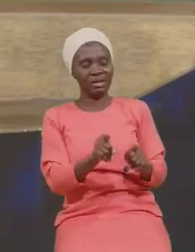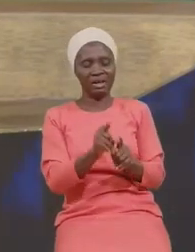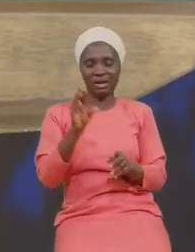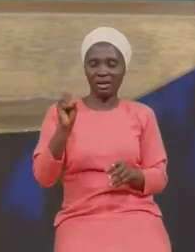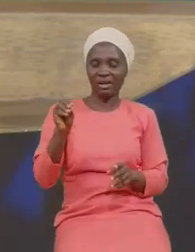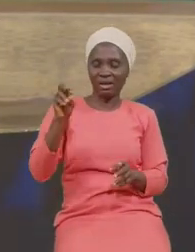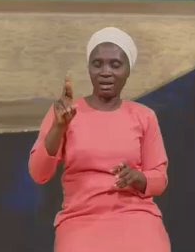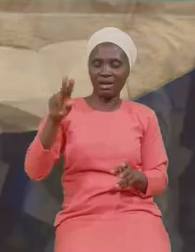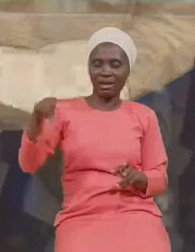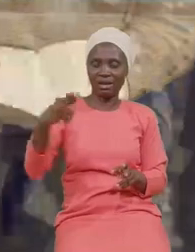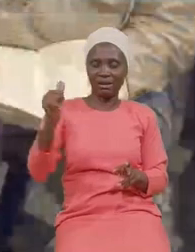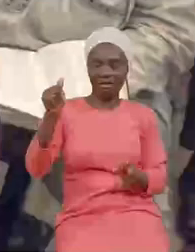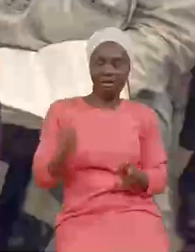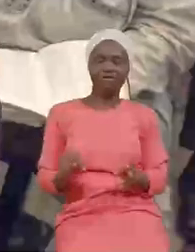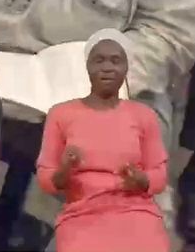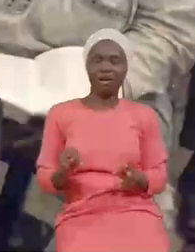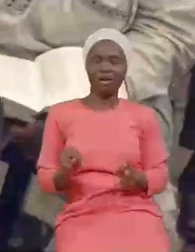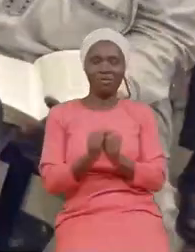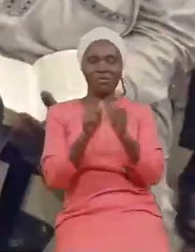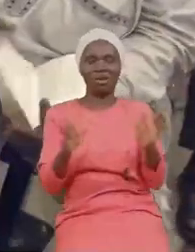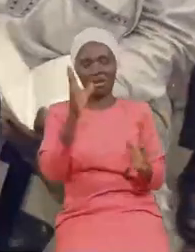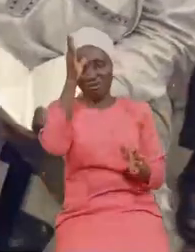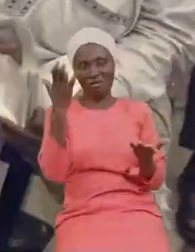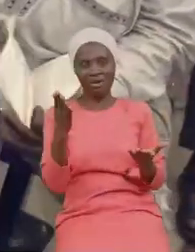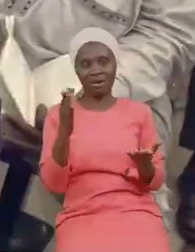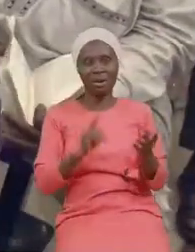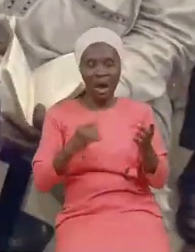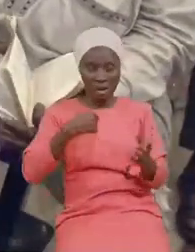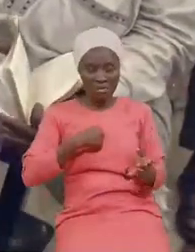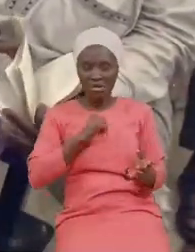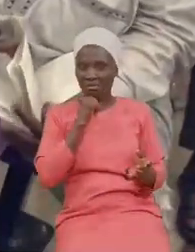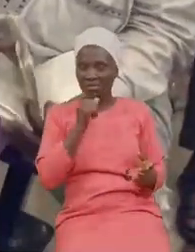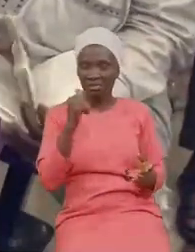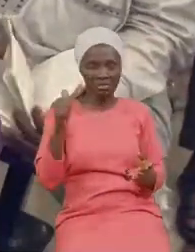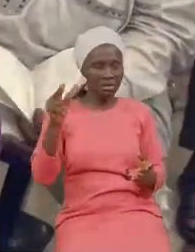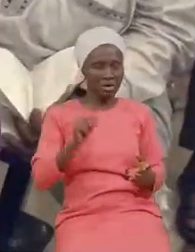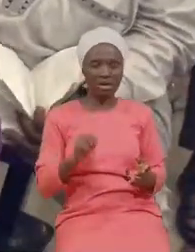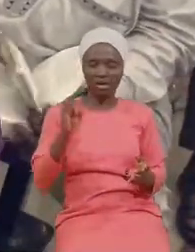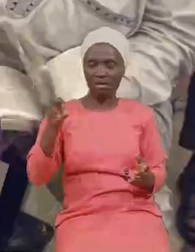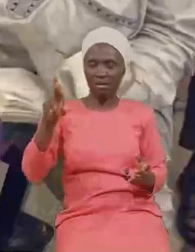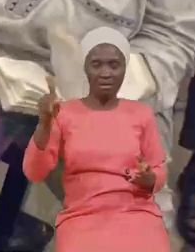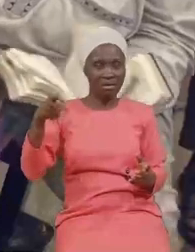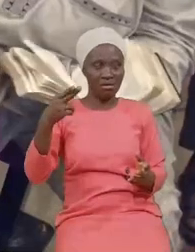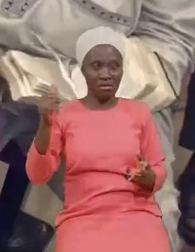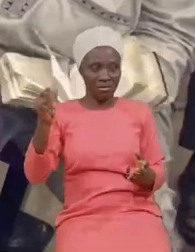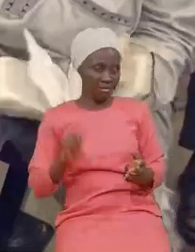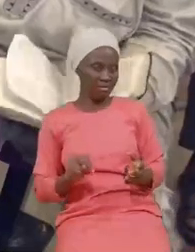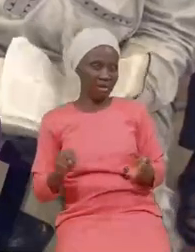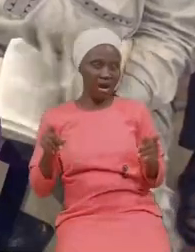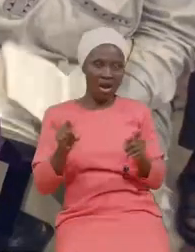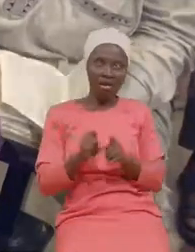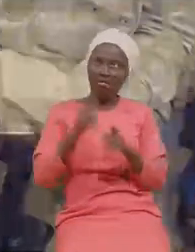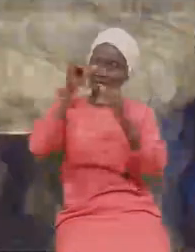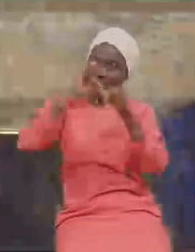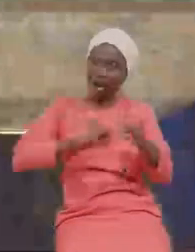ne suis pas orphelin j'ai un peu j'ai un père au ciel il est le créateur du ciel et de la terre j'ai un